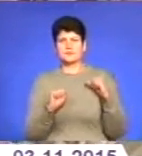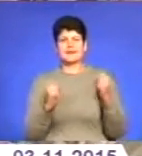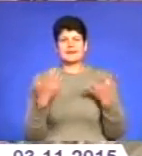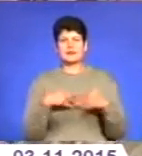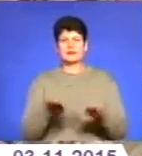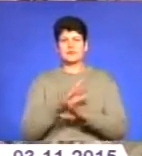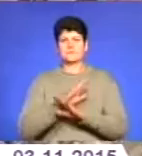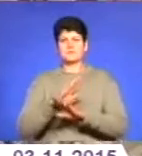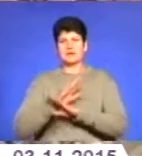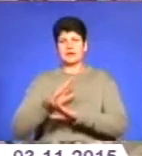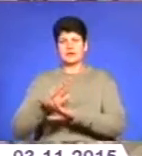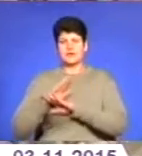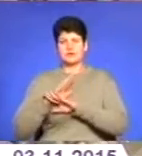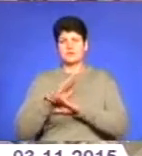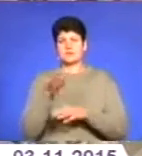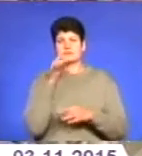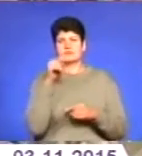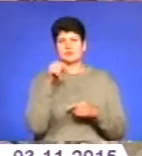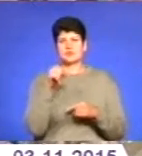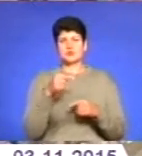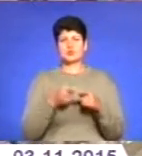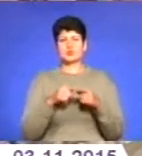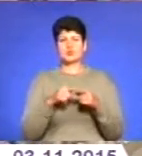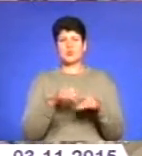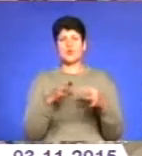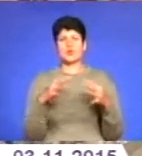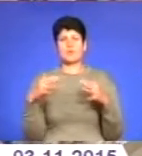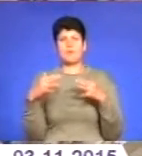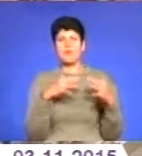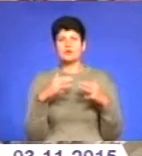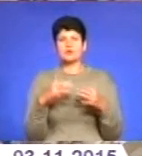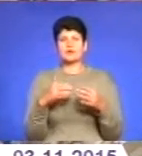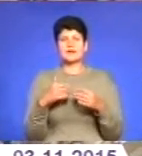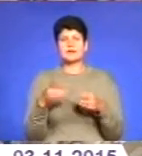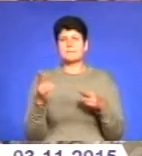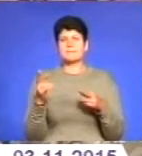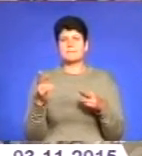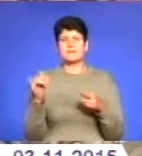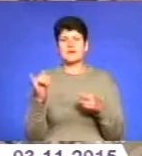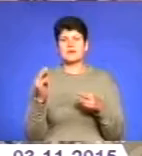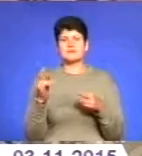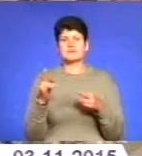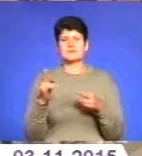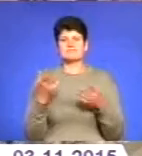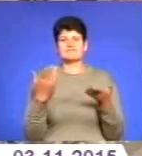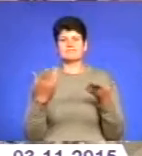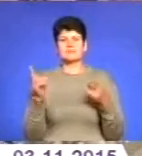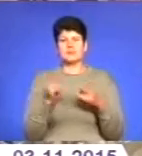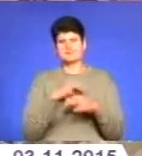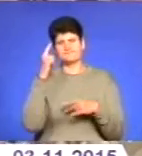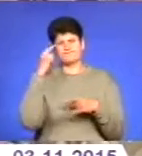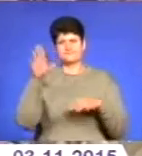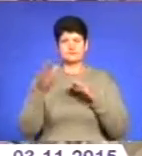гинули під час цього бою. Тому без всяких вагань